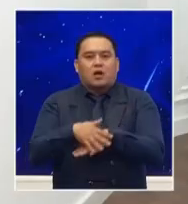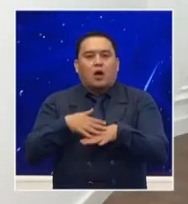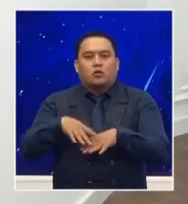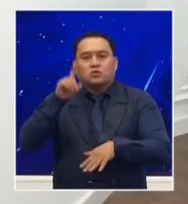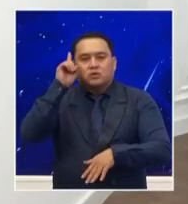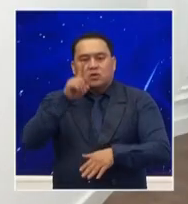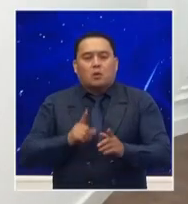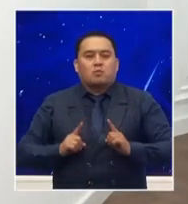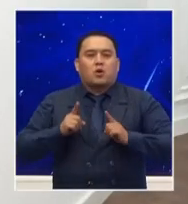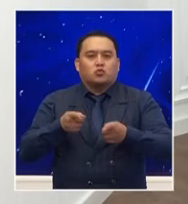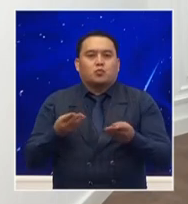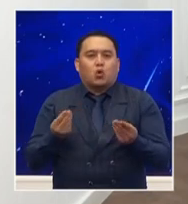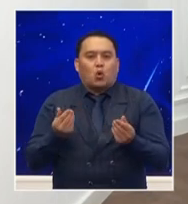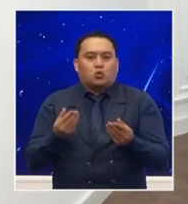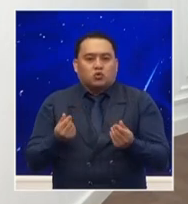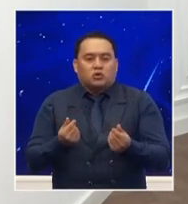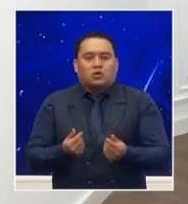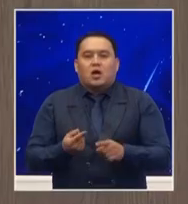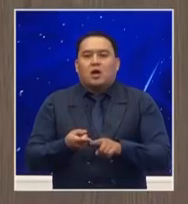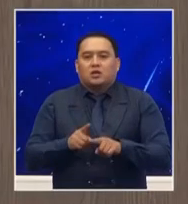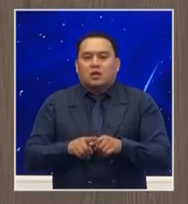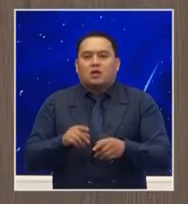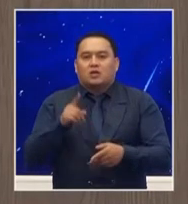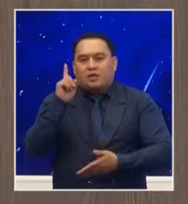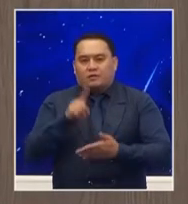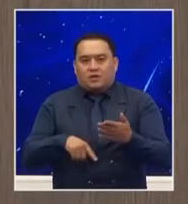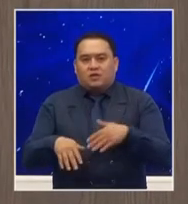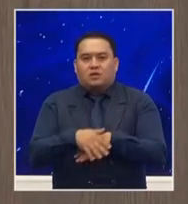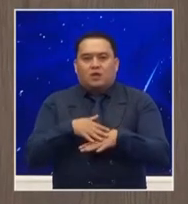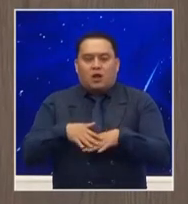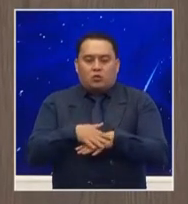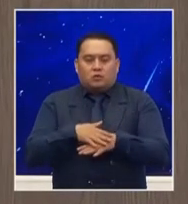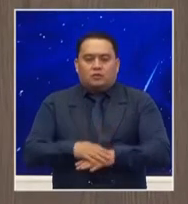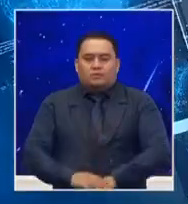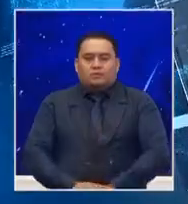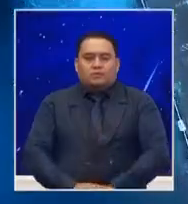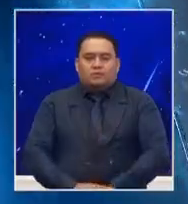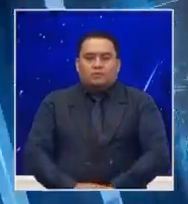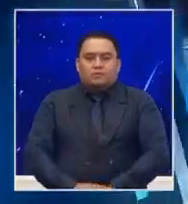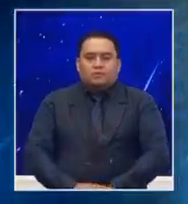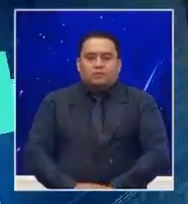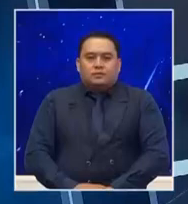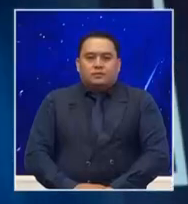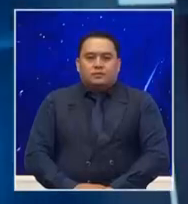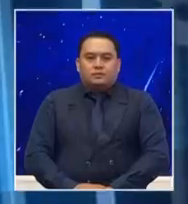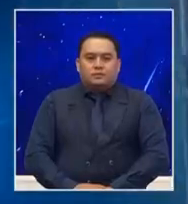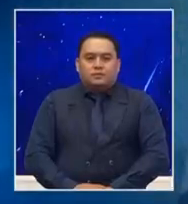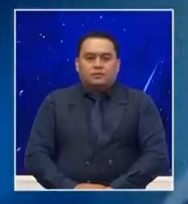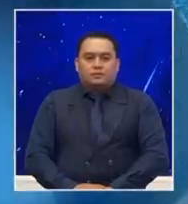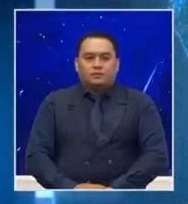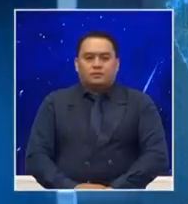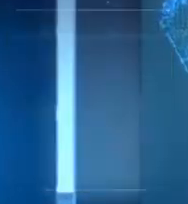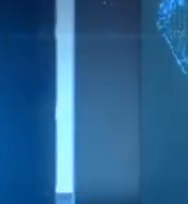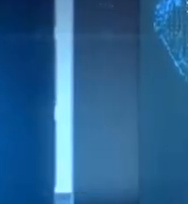сколько налогов поступает в бюджет. Нужна открытость. Это и есть доверие народа», – подытожил Адил Мукашев. Евгения Присяжная, Айдос Калиев,